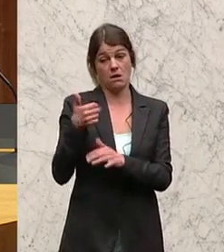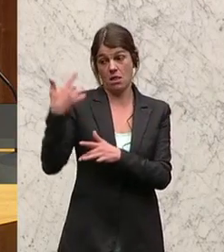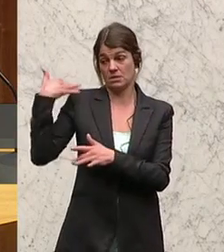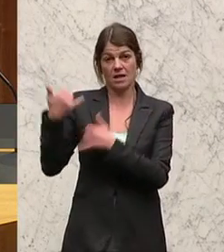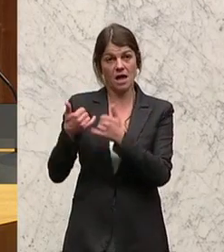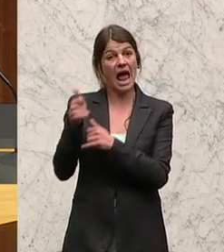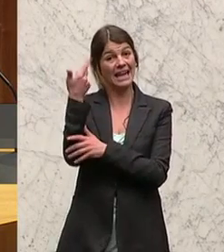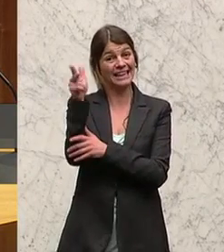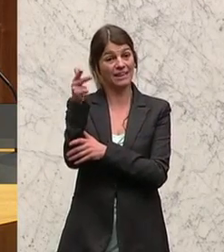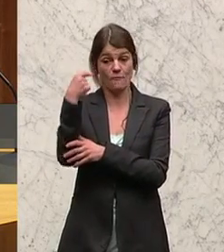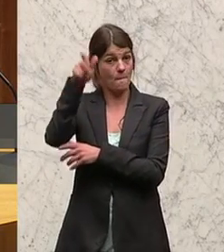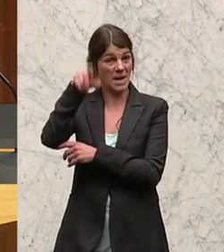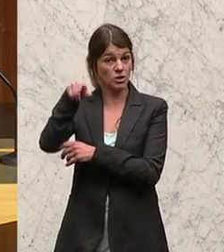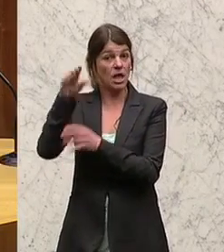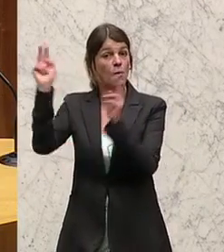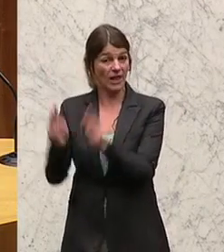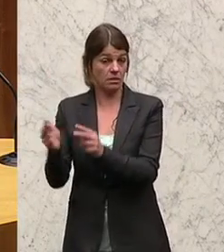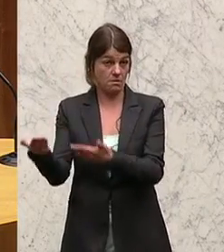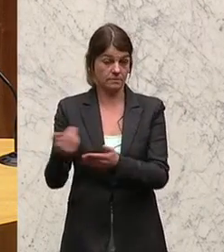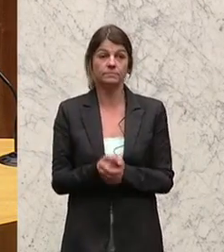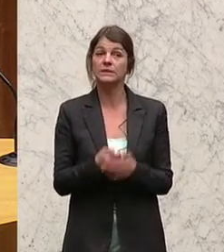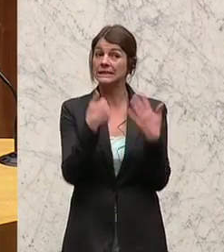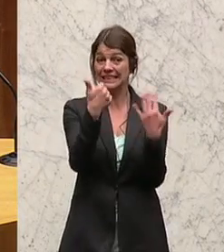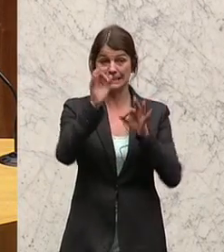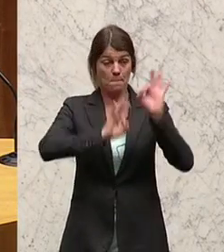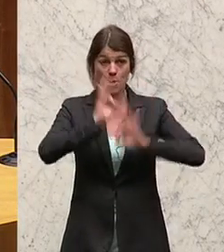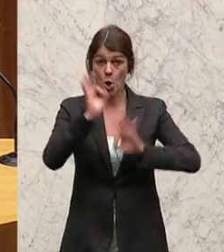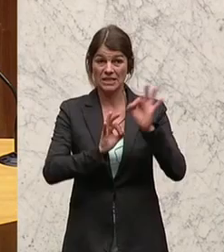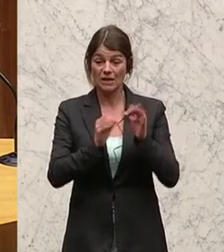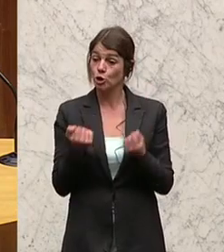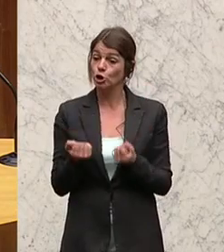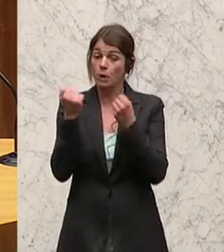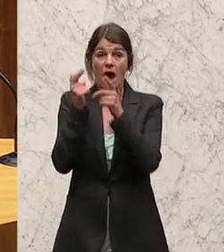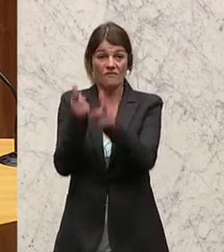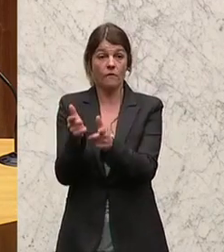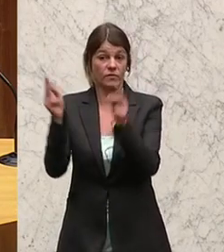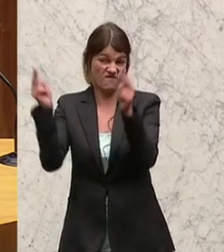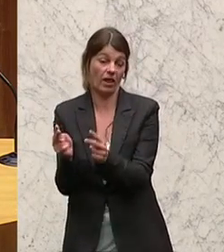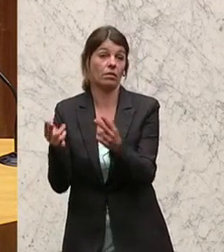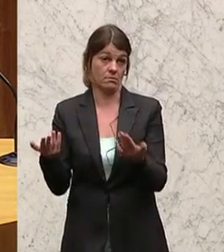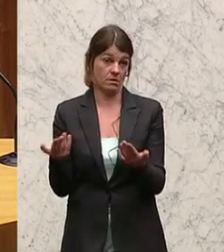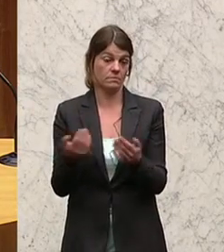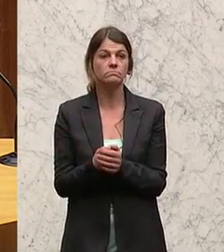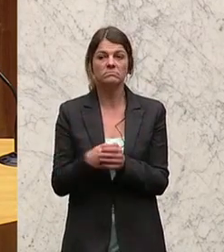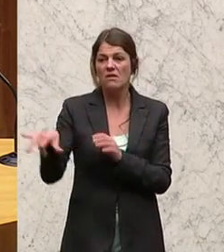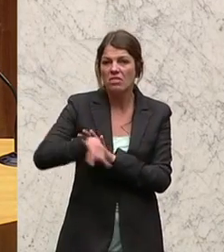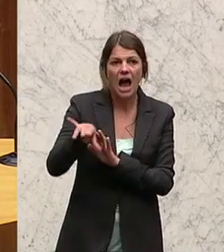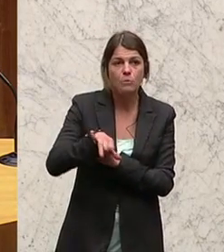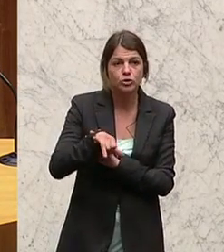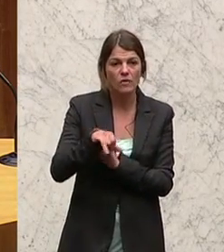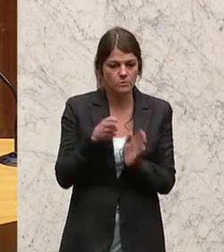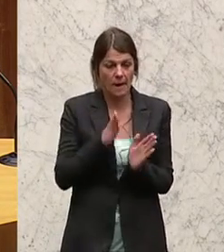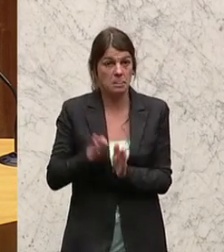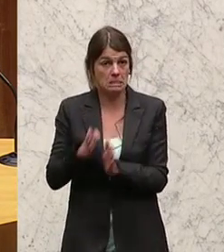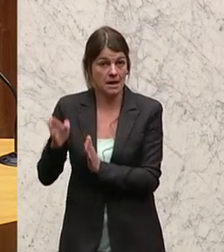seines Personals verloren hat. 60% der schweren Waffen sind verloren gegangen. Treibstoff musste